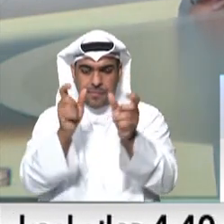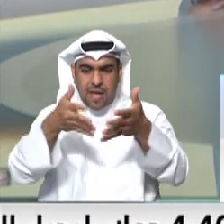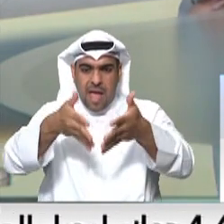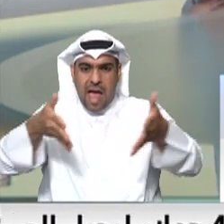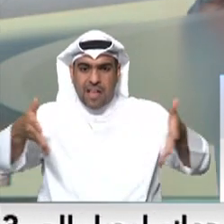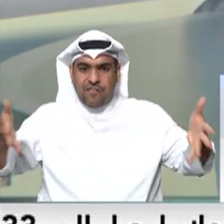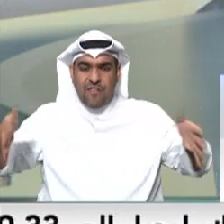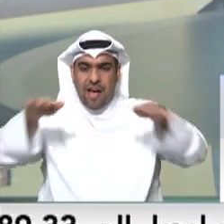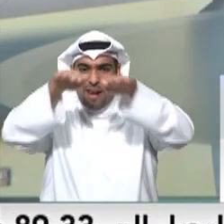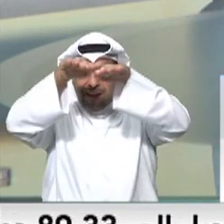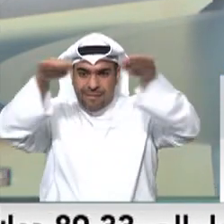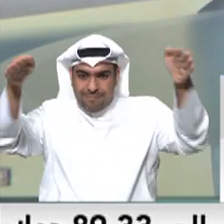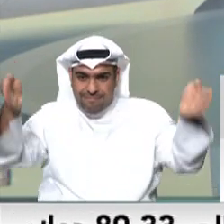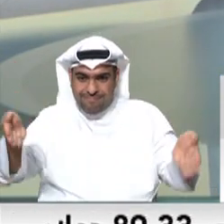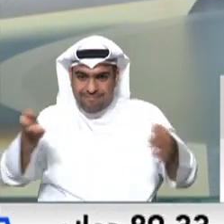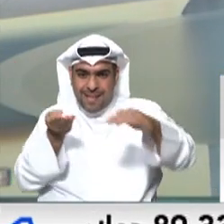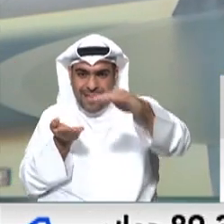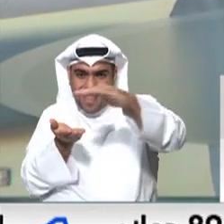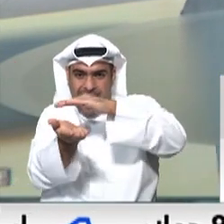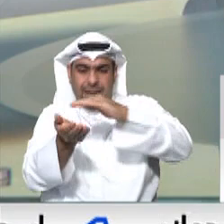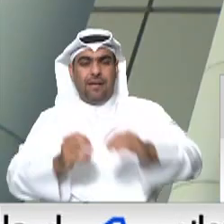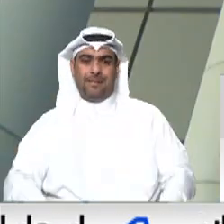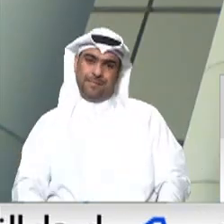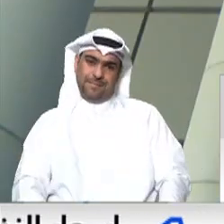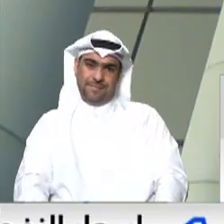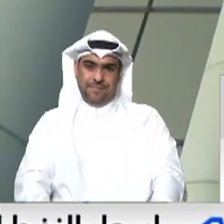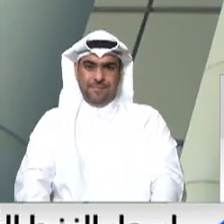الخدج حديثي الولادة.